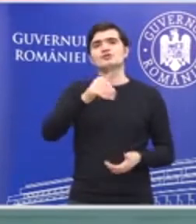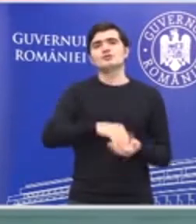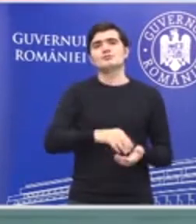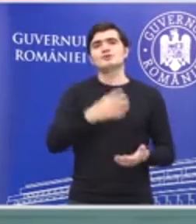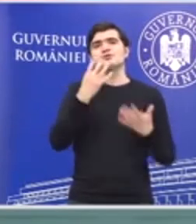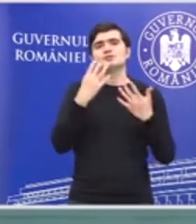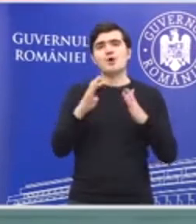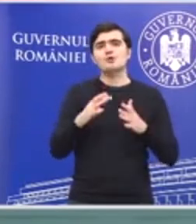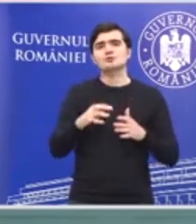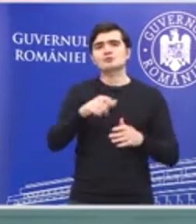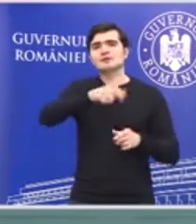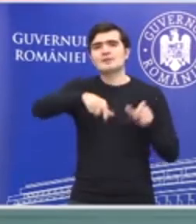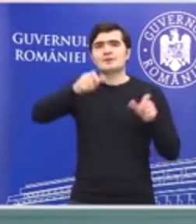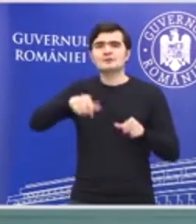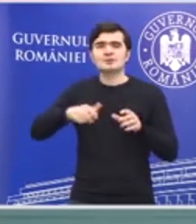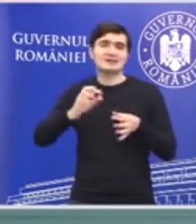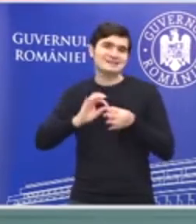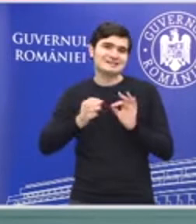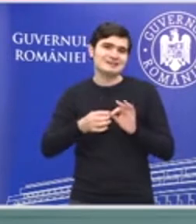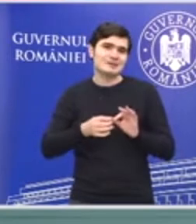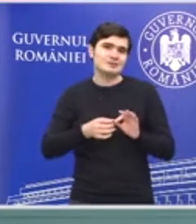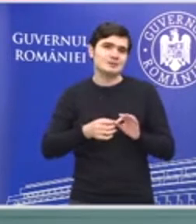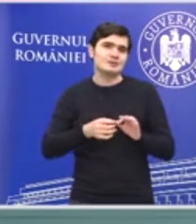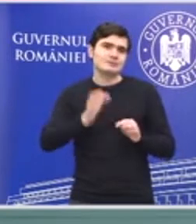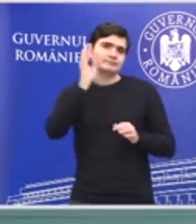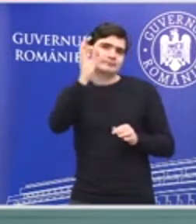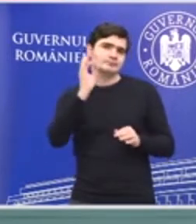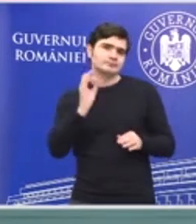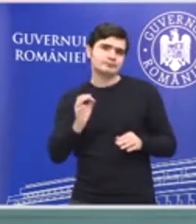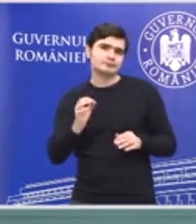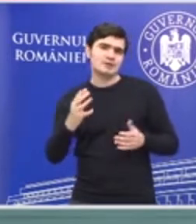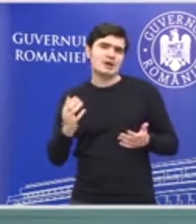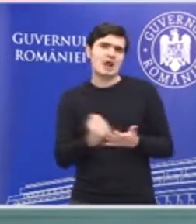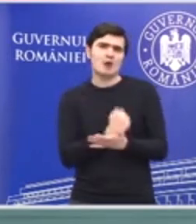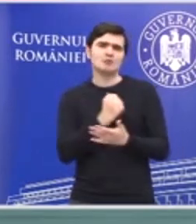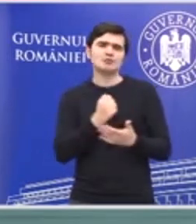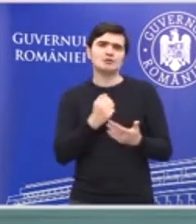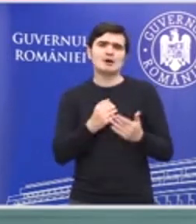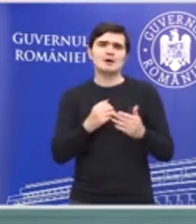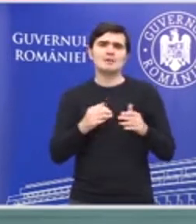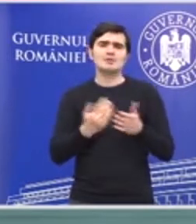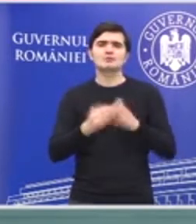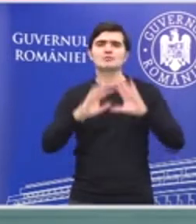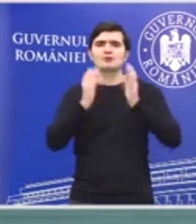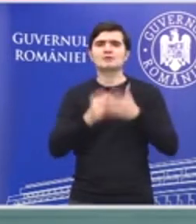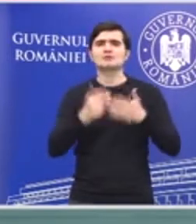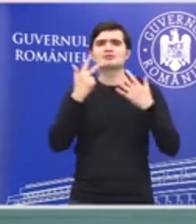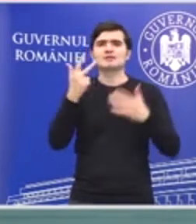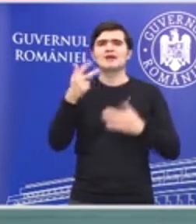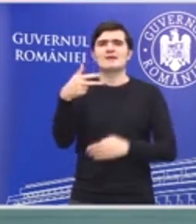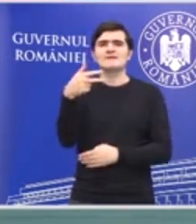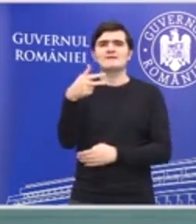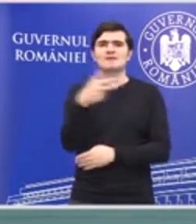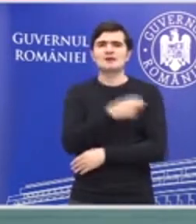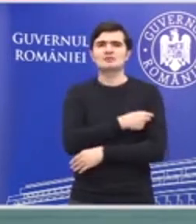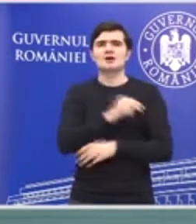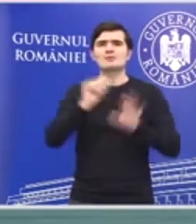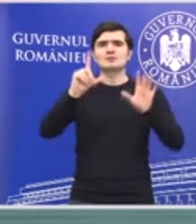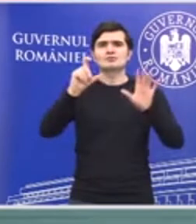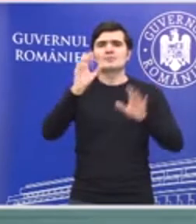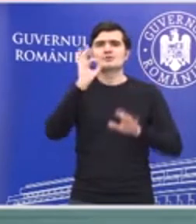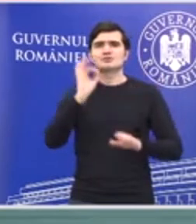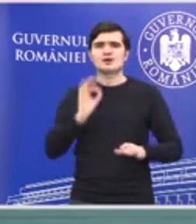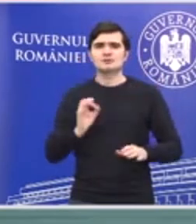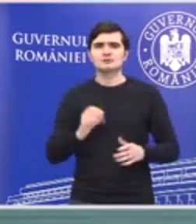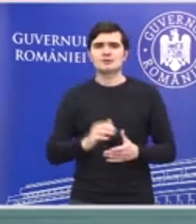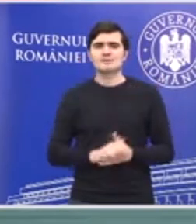295.900 de persoane, ceea ce înseamnă un randament al programărilor pentru toate cele trei tipuri de vaccinuri de circa 70%. În